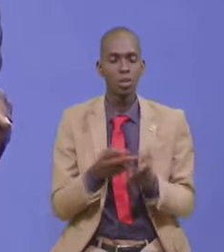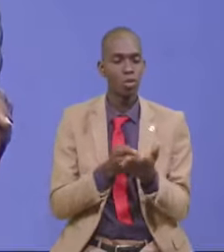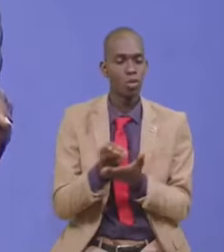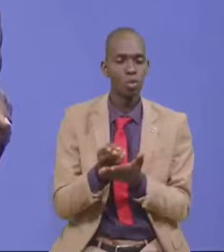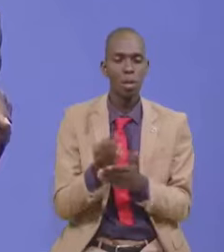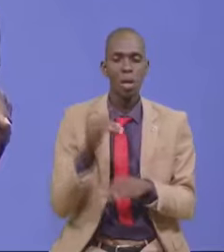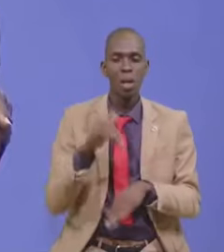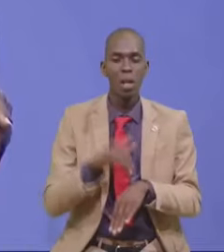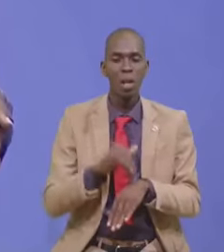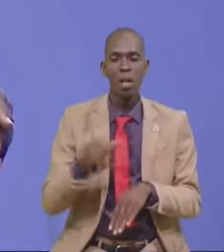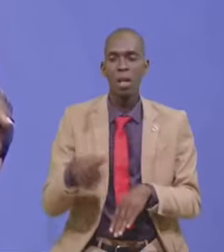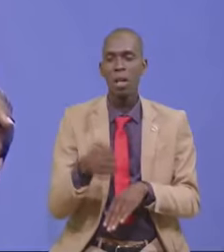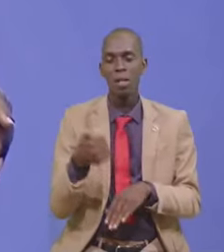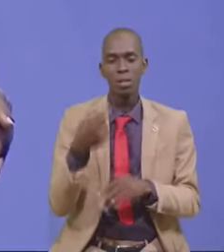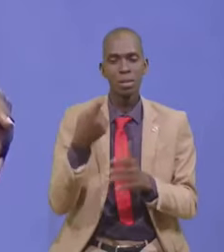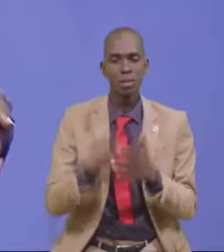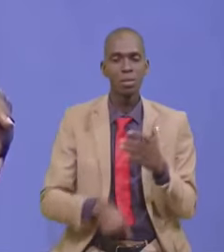à n'importe quel prix.